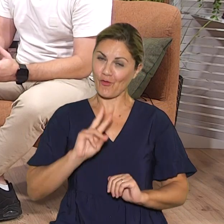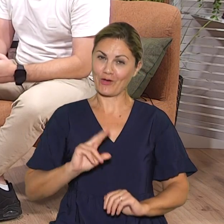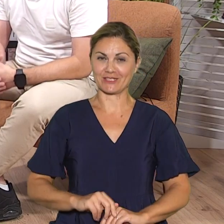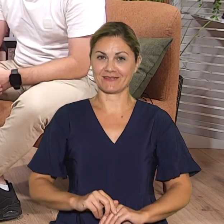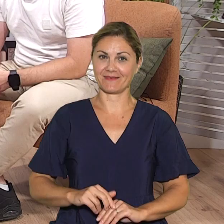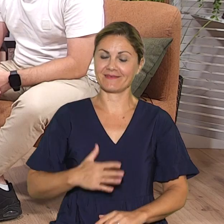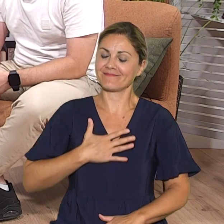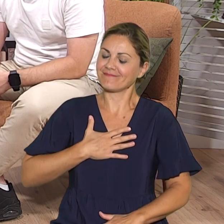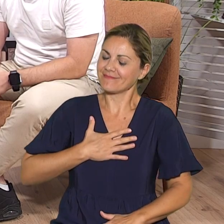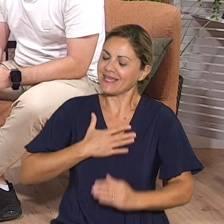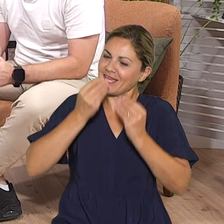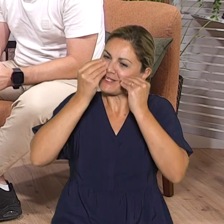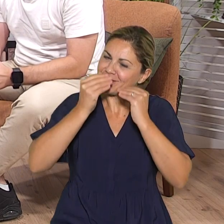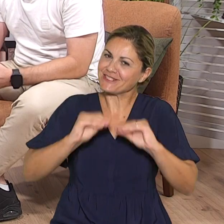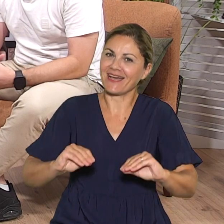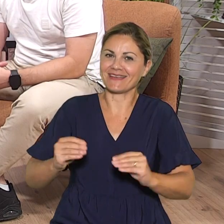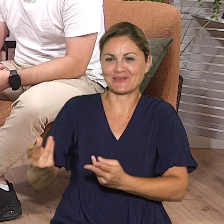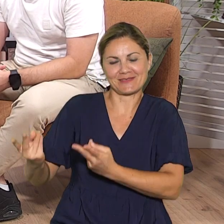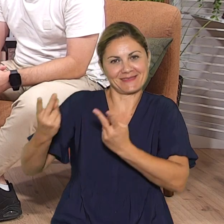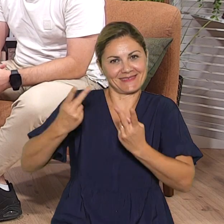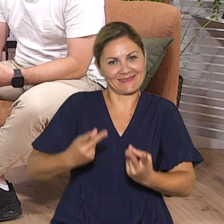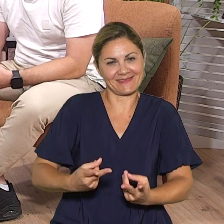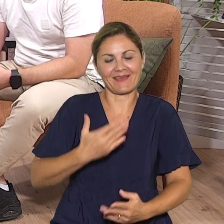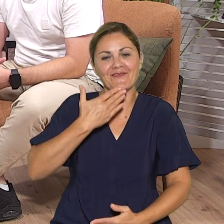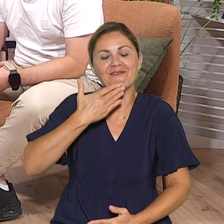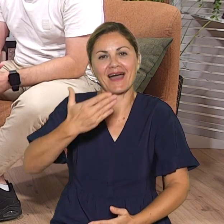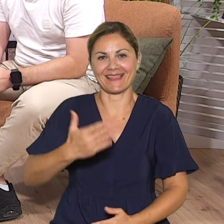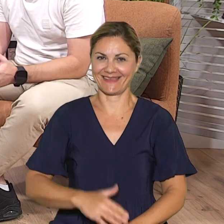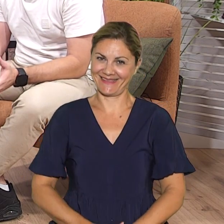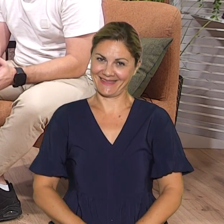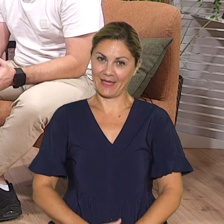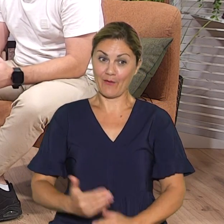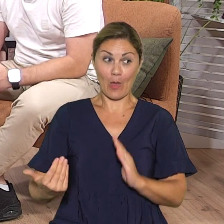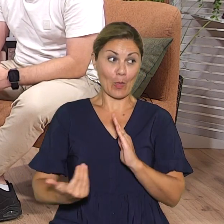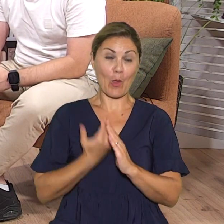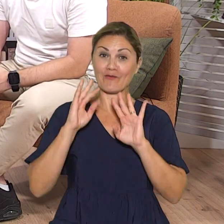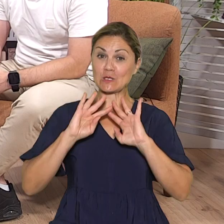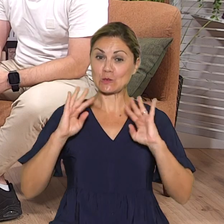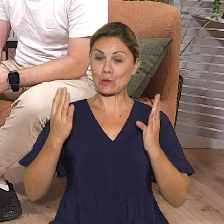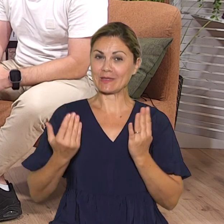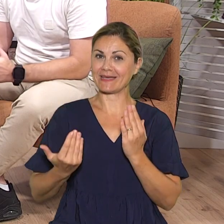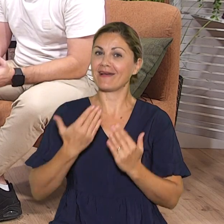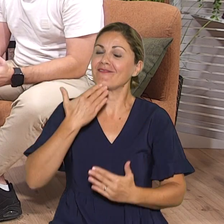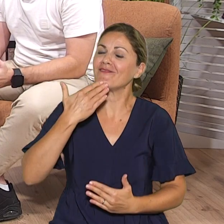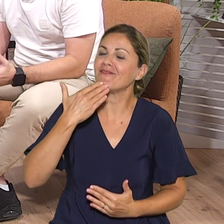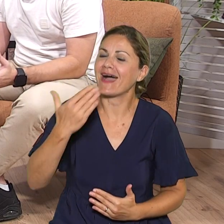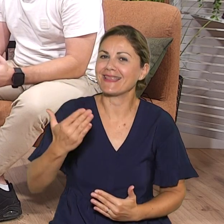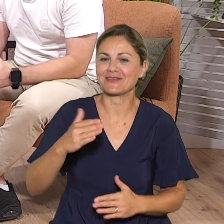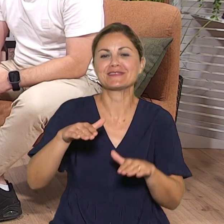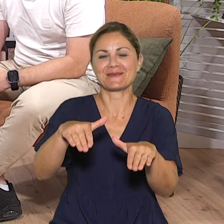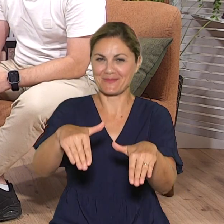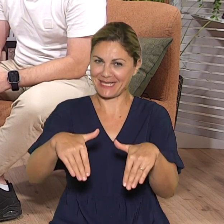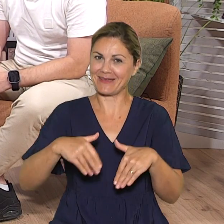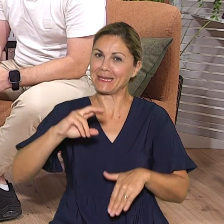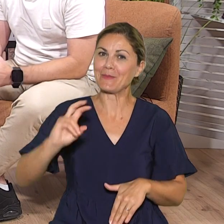mi je čast što ste se pridružili po prvi put u našoj emisiji na TV Dalmaciji i u našem novom studiju. I hvala vam na